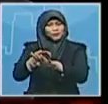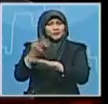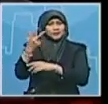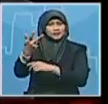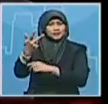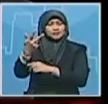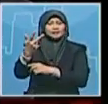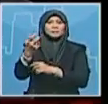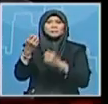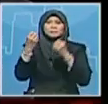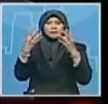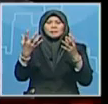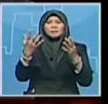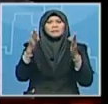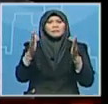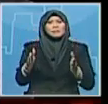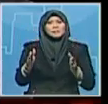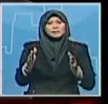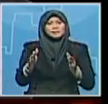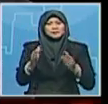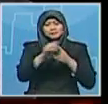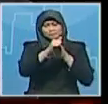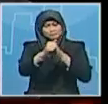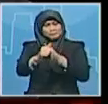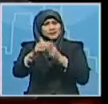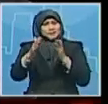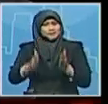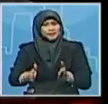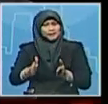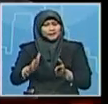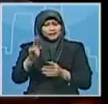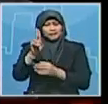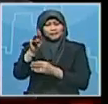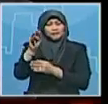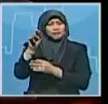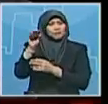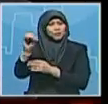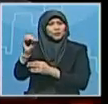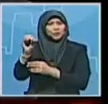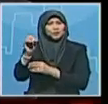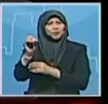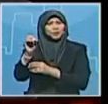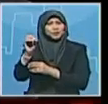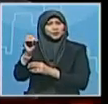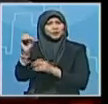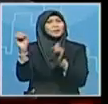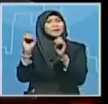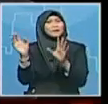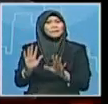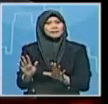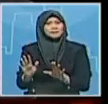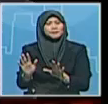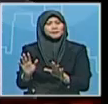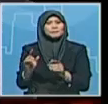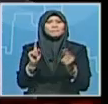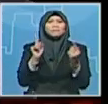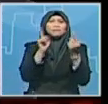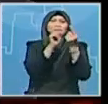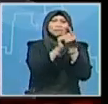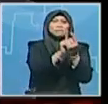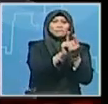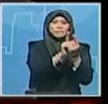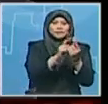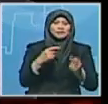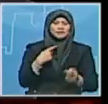banyak kali didatangi oleh pemimpin-pemimpin, khususnya UMNO daripada Selangor, Shah Alam, untuk berjumpa dengan kita